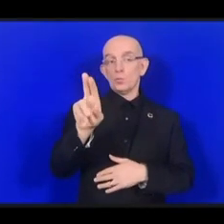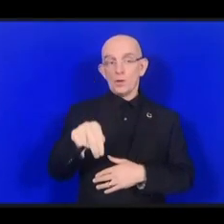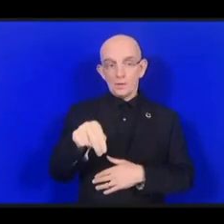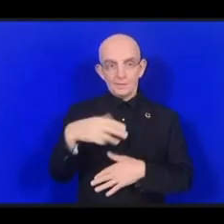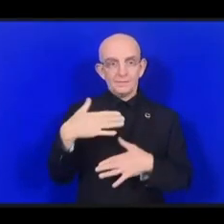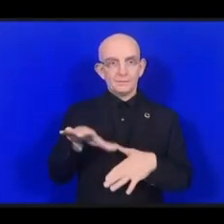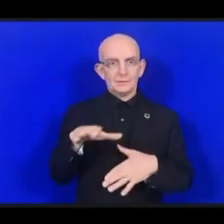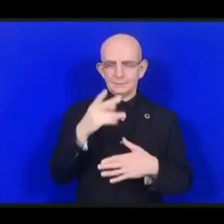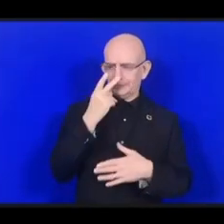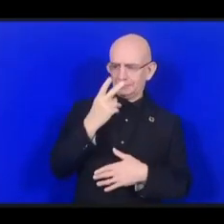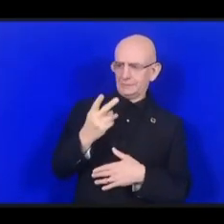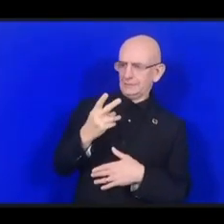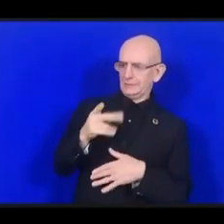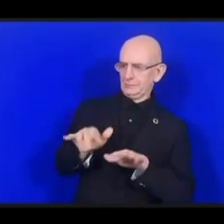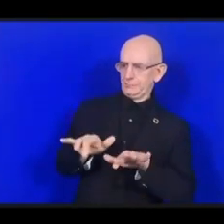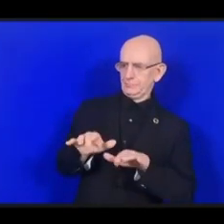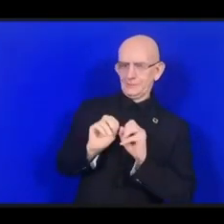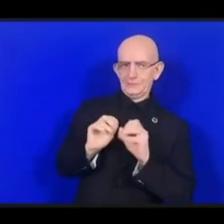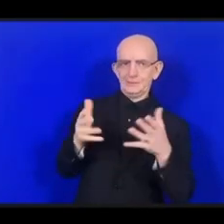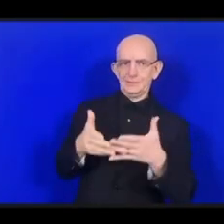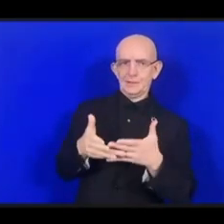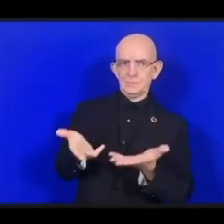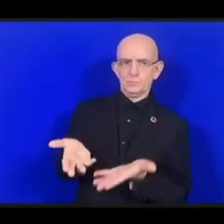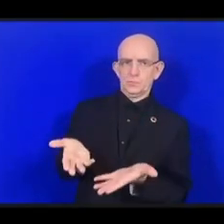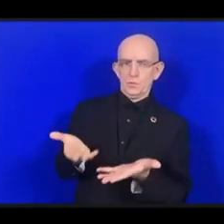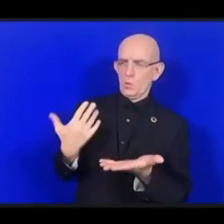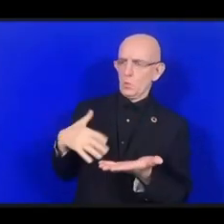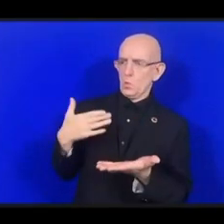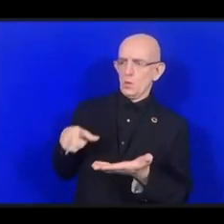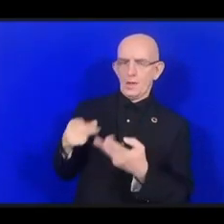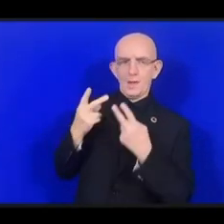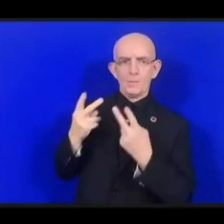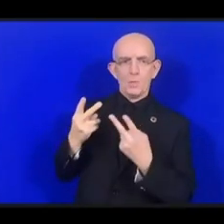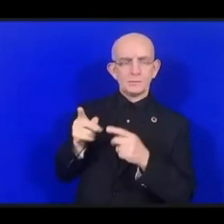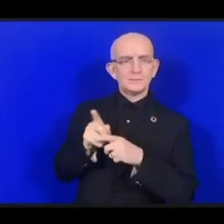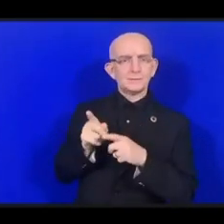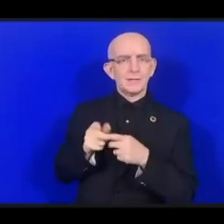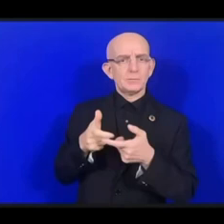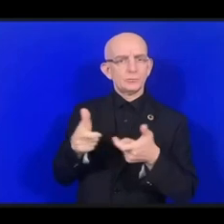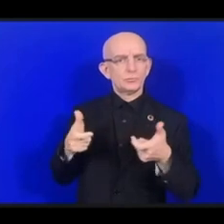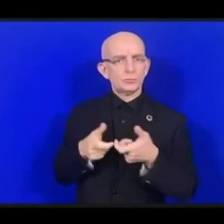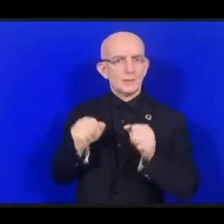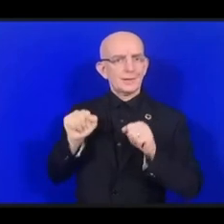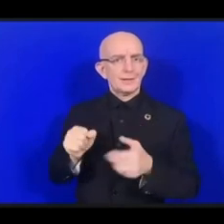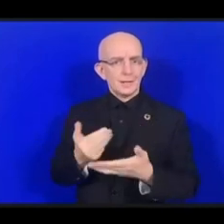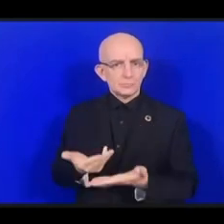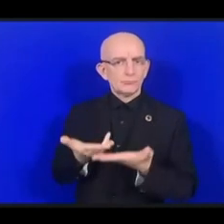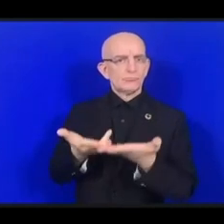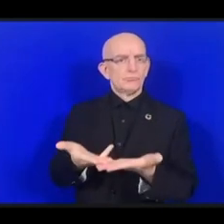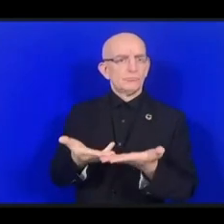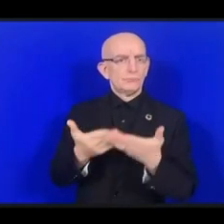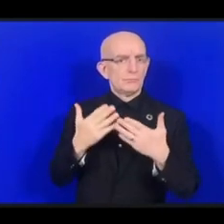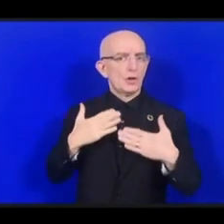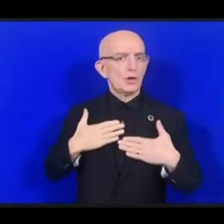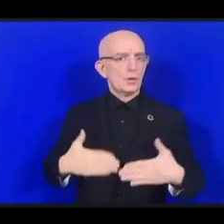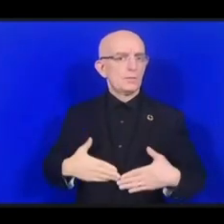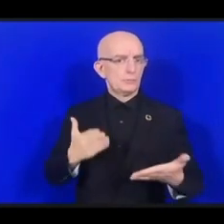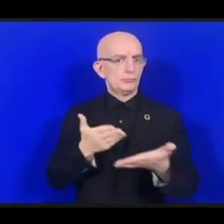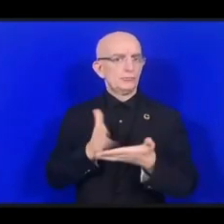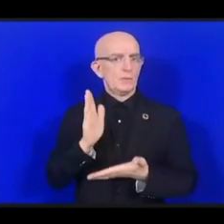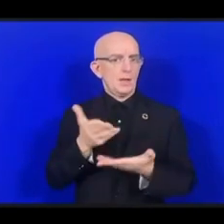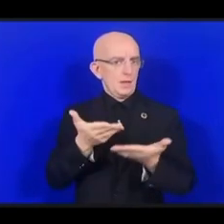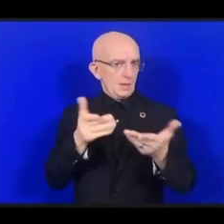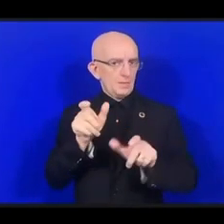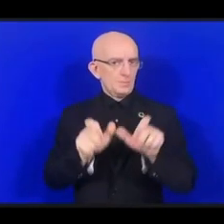حقوق الانسان وهي تمكن الناس من ان يحققوا الحق في